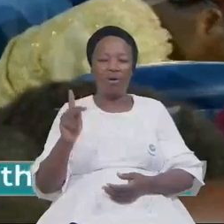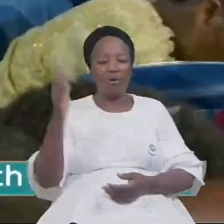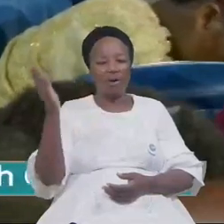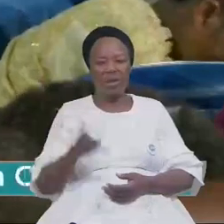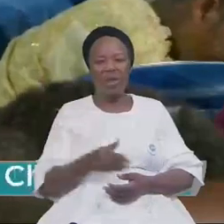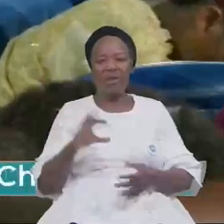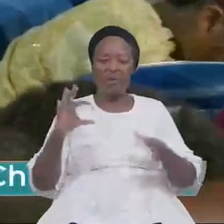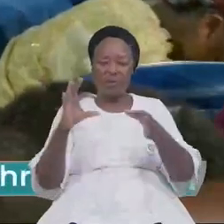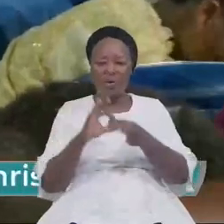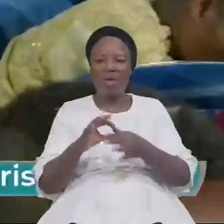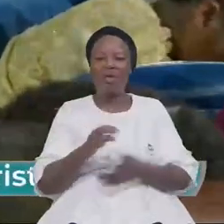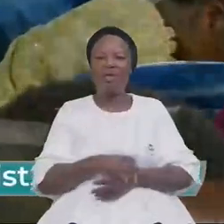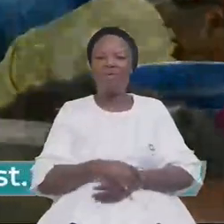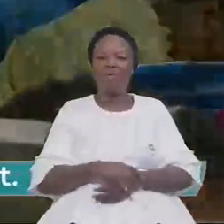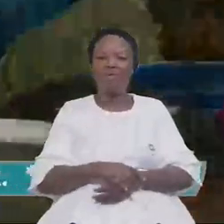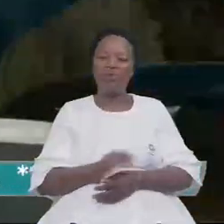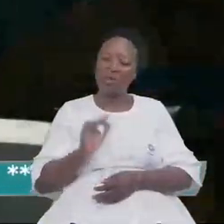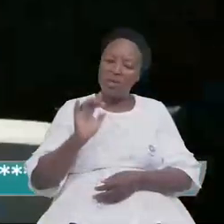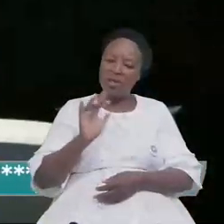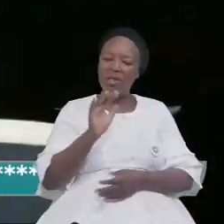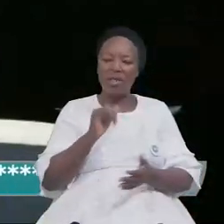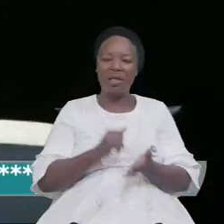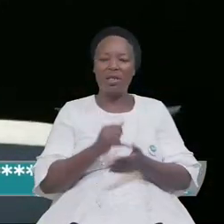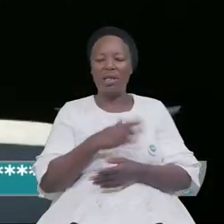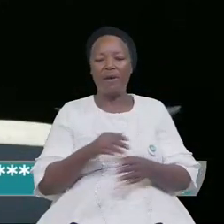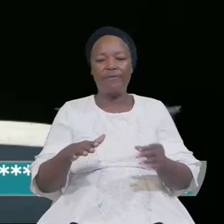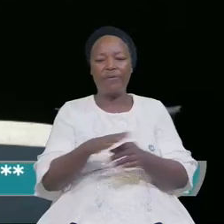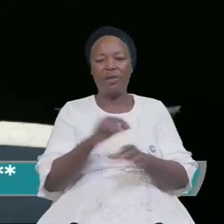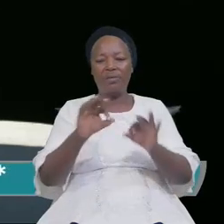Et cliquez le lien là et une fiche